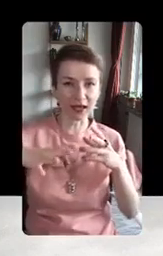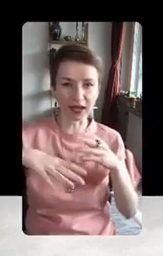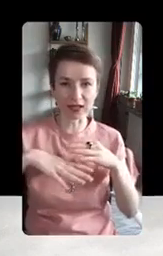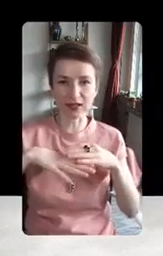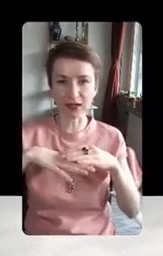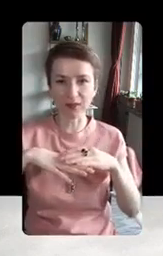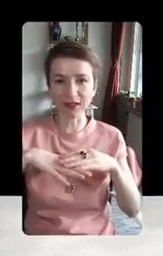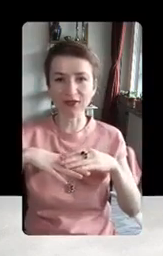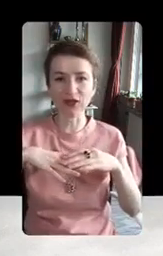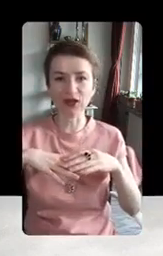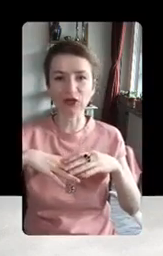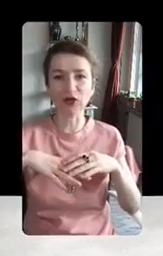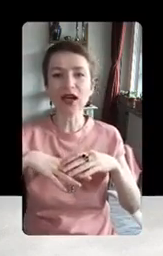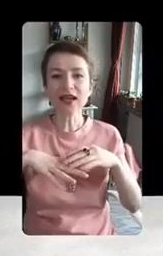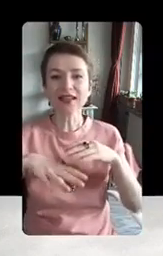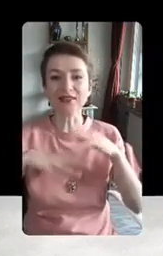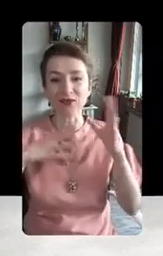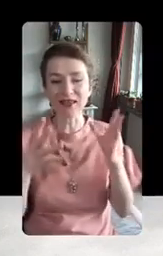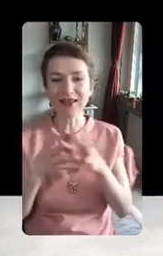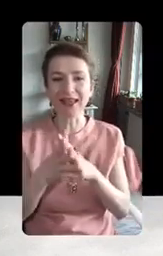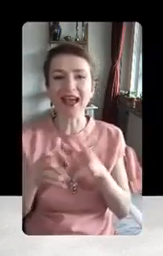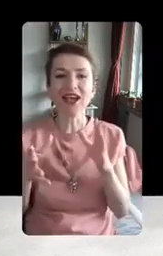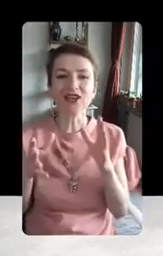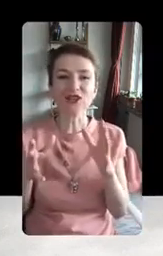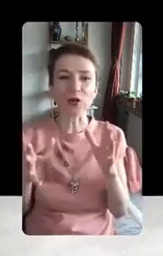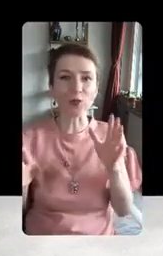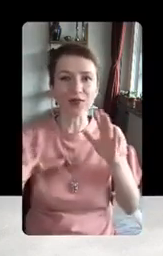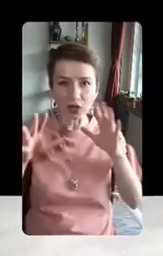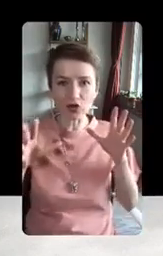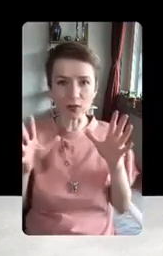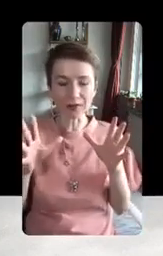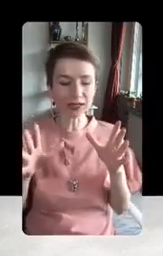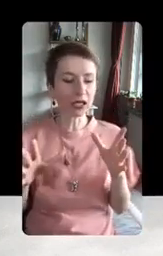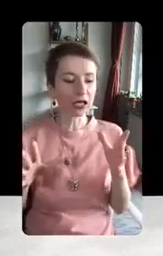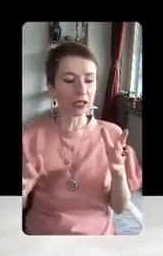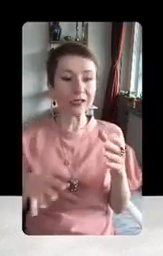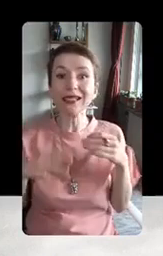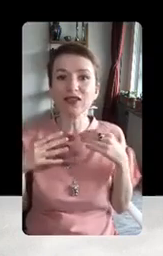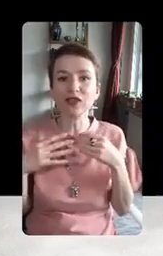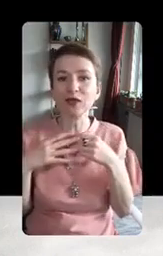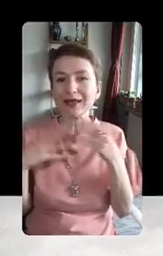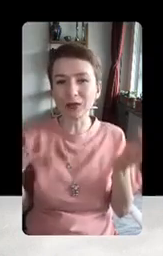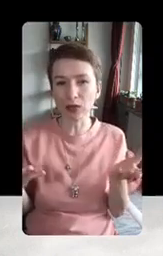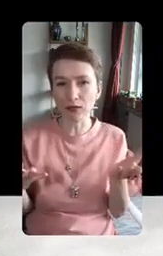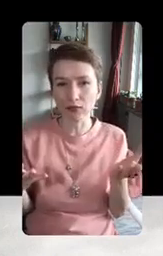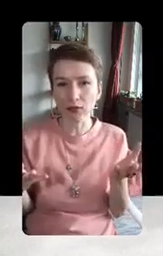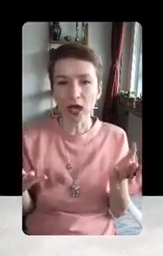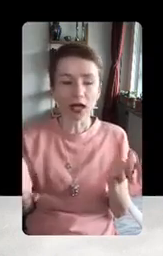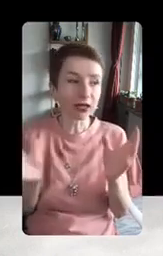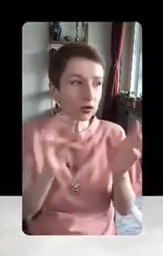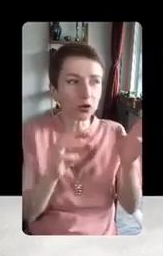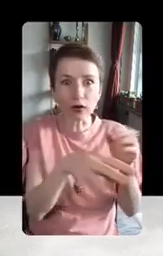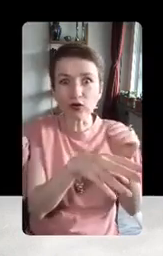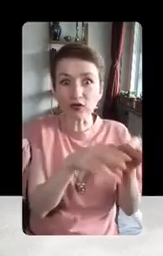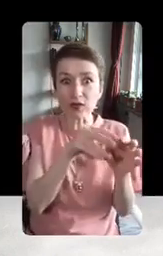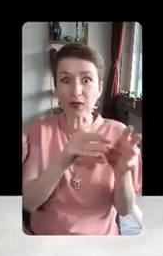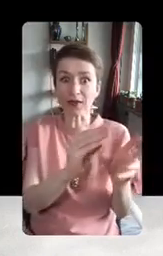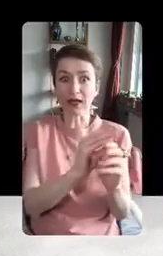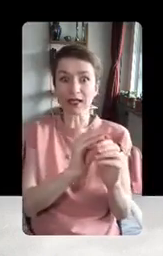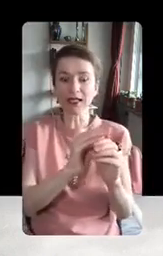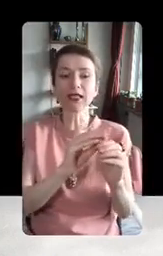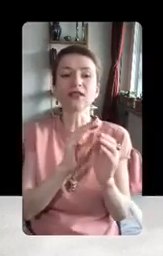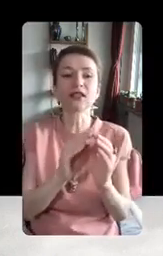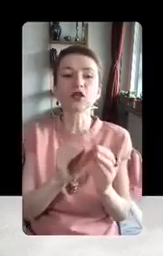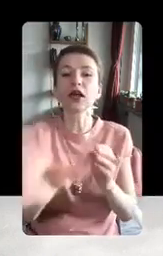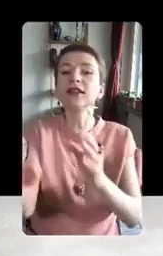Эльза и как описывают ее современники, что на тот момент денег в семье не было. Как только у кого-то в